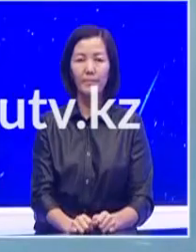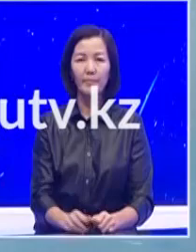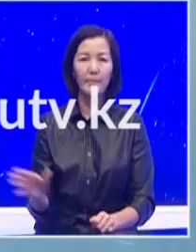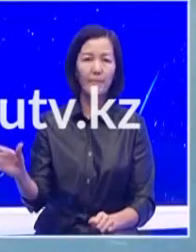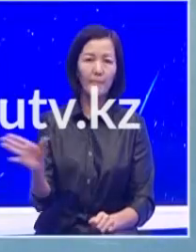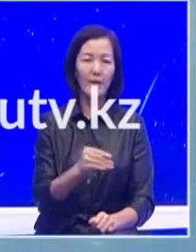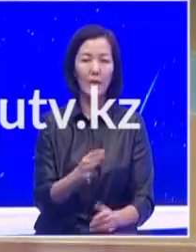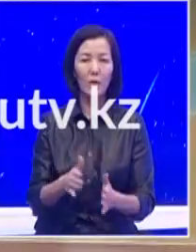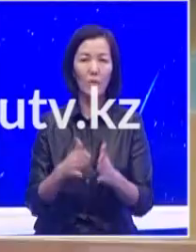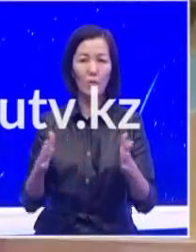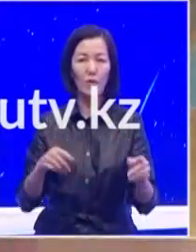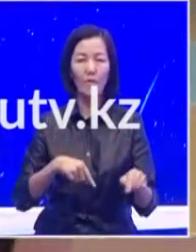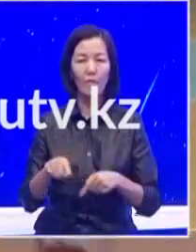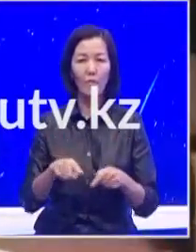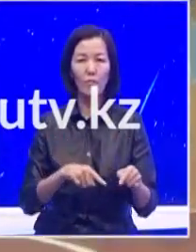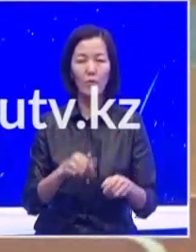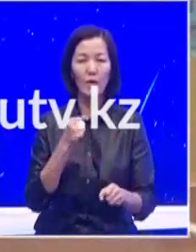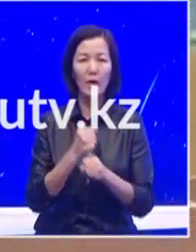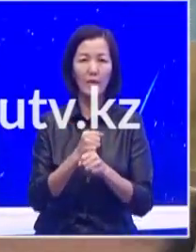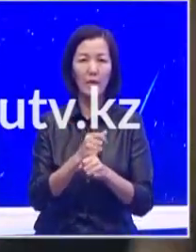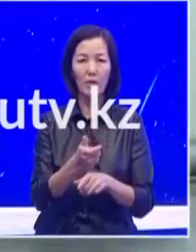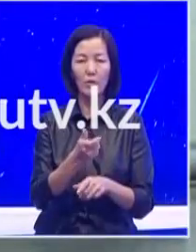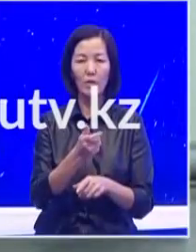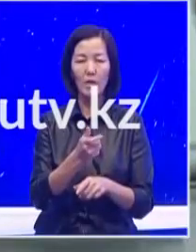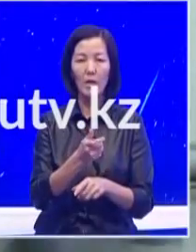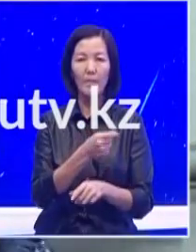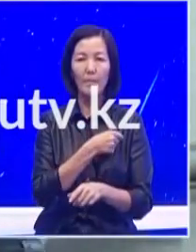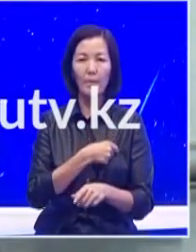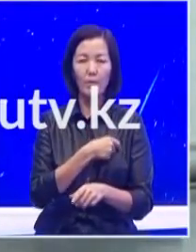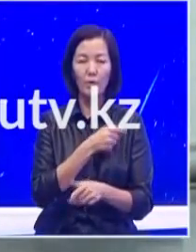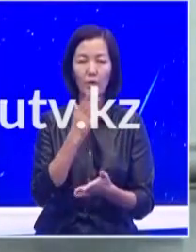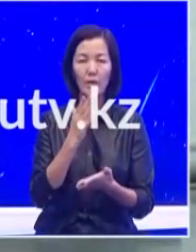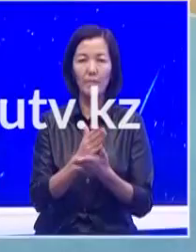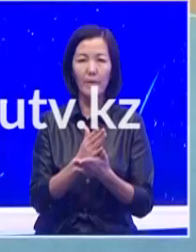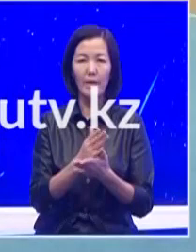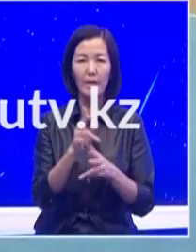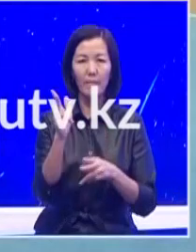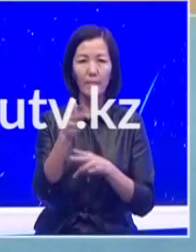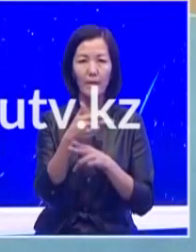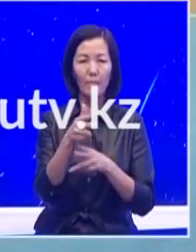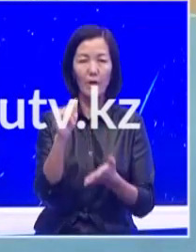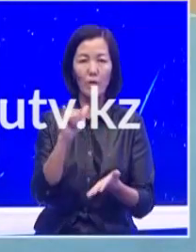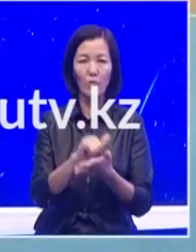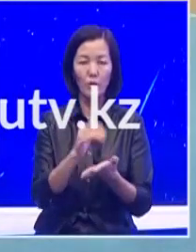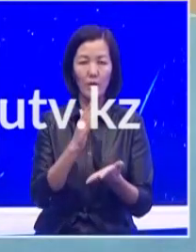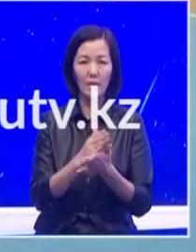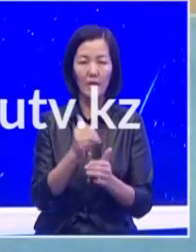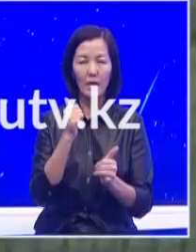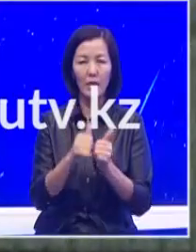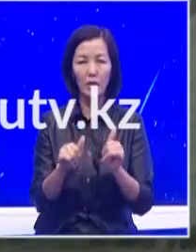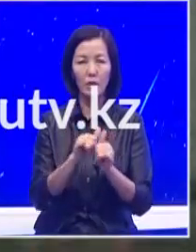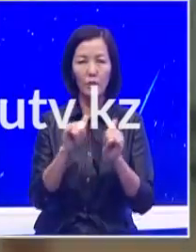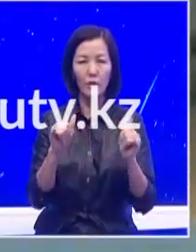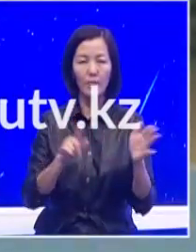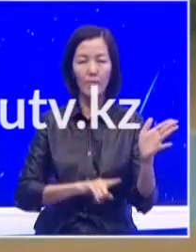Барлығы да үлкен футболдағыдай, қатаң төрешілік, бейне бақылау жүйесі орнатылған. Шағын футбол спорты Алматы облысында жылдан жылға дамып